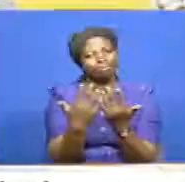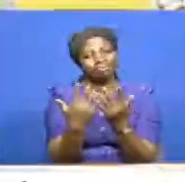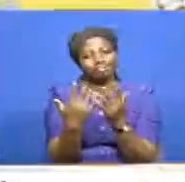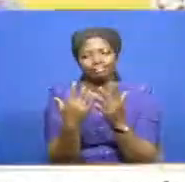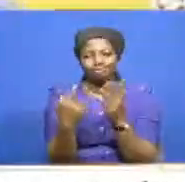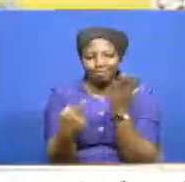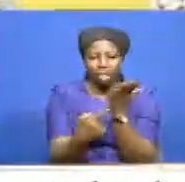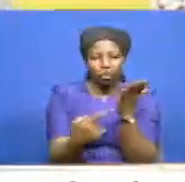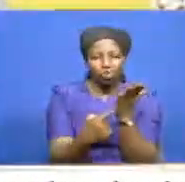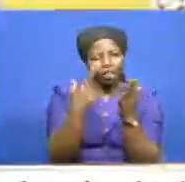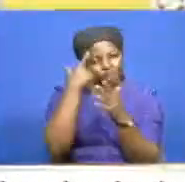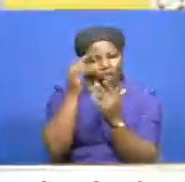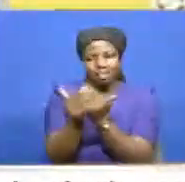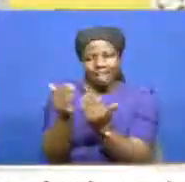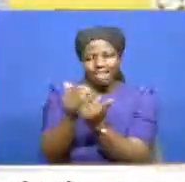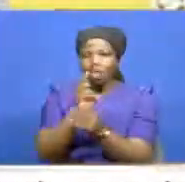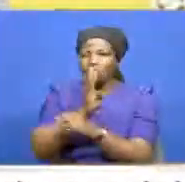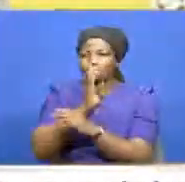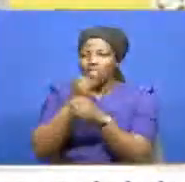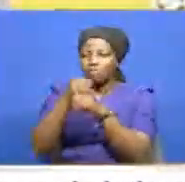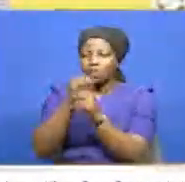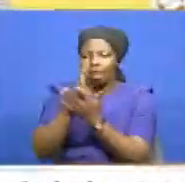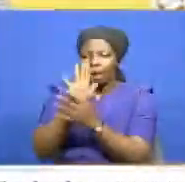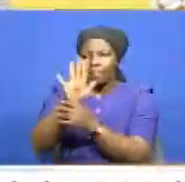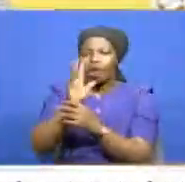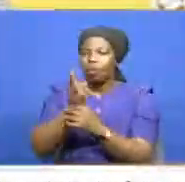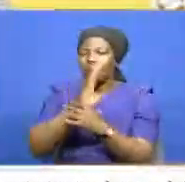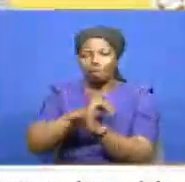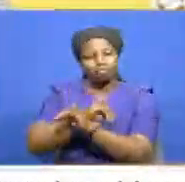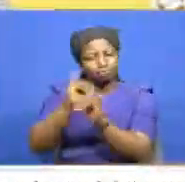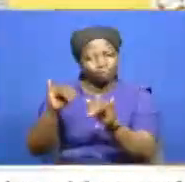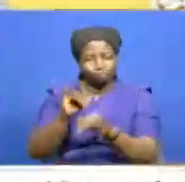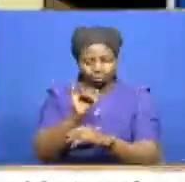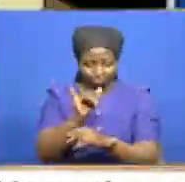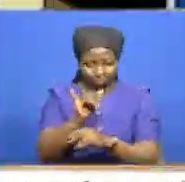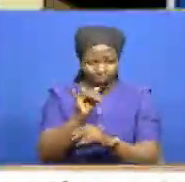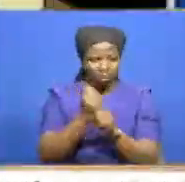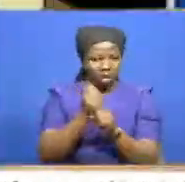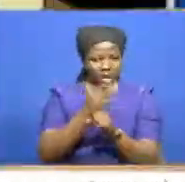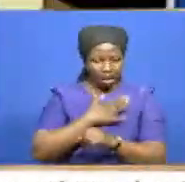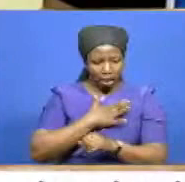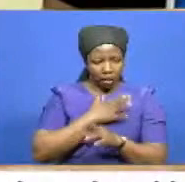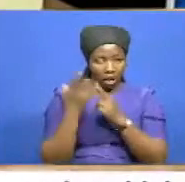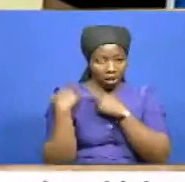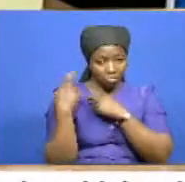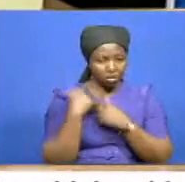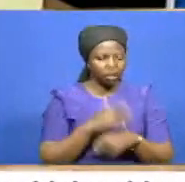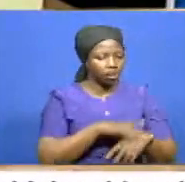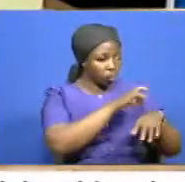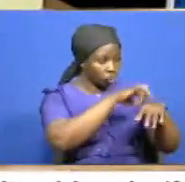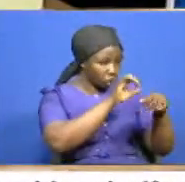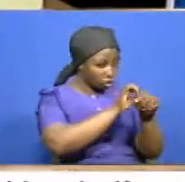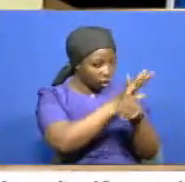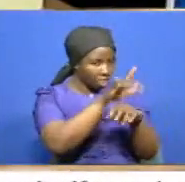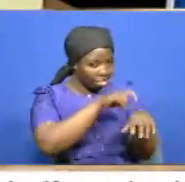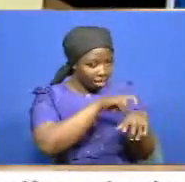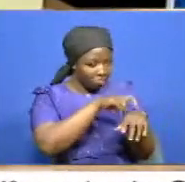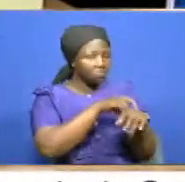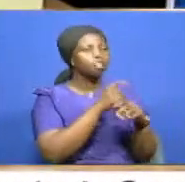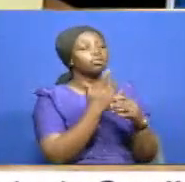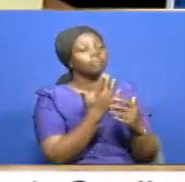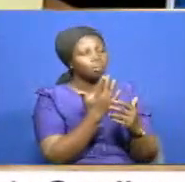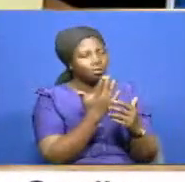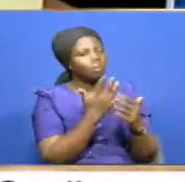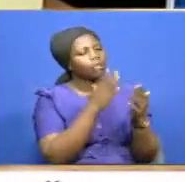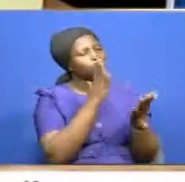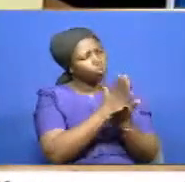kutumia ndio maji yao ikuwe safi. Kwa hiyo kazi huwa tunafanya wakati huu wa corona kumeonekana kwamba kumehitajika kuwa na maji safi